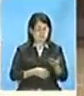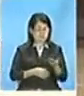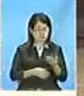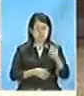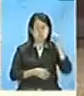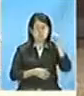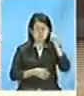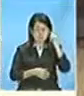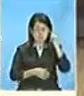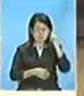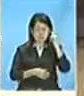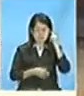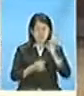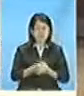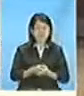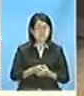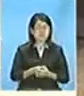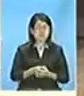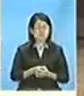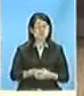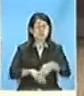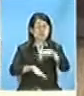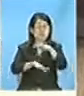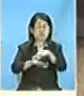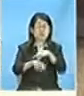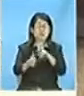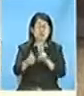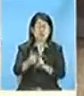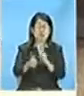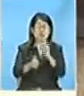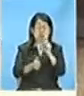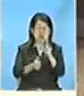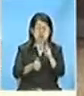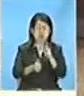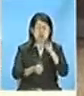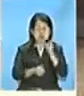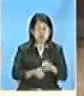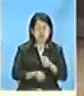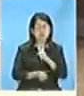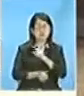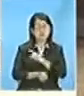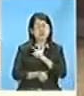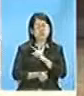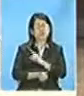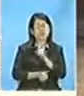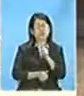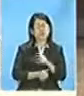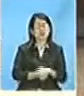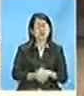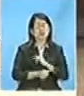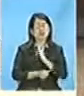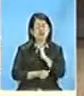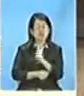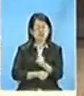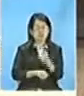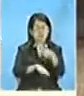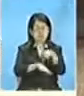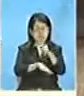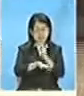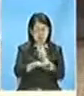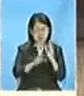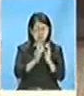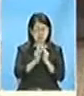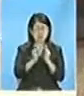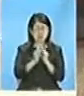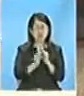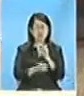บนะครับว่ามันเป็นหน้าที่หลักในการเป็นประธานประชุมวุฒิสภาในกรณี